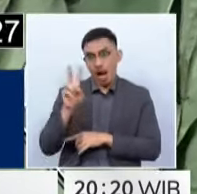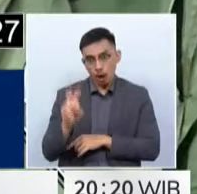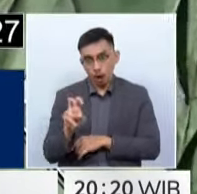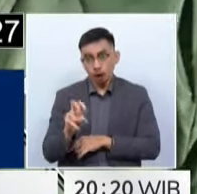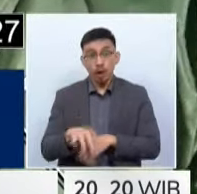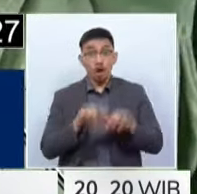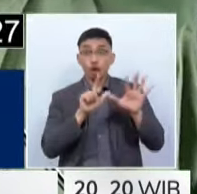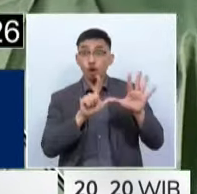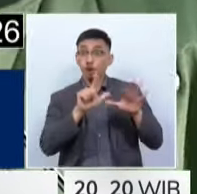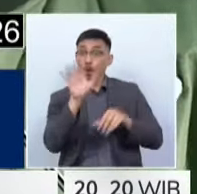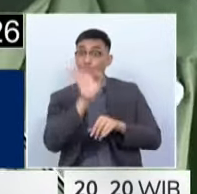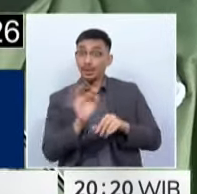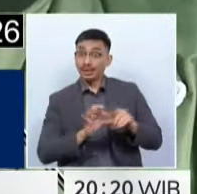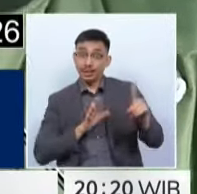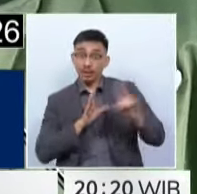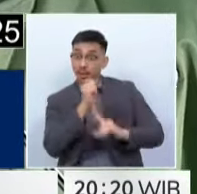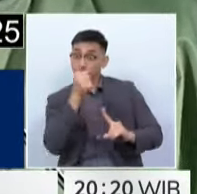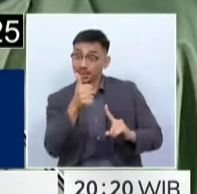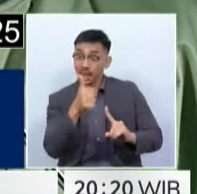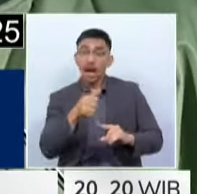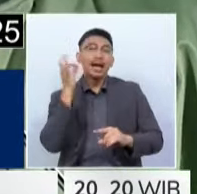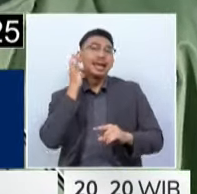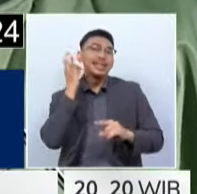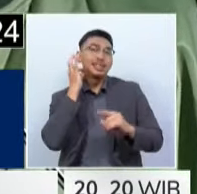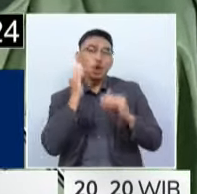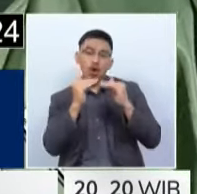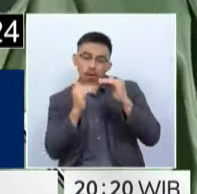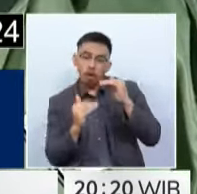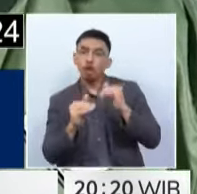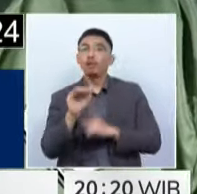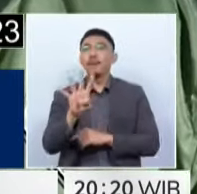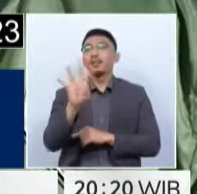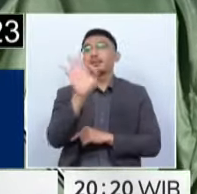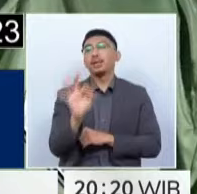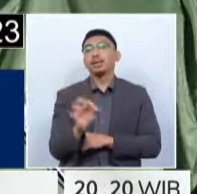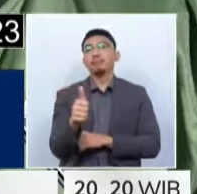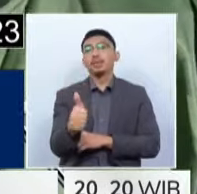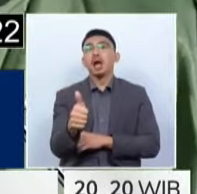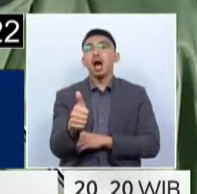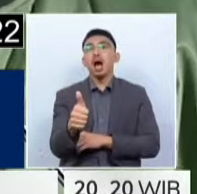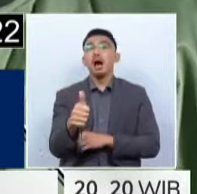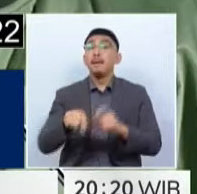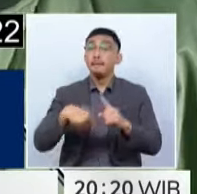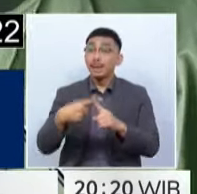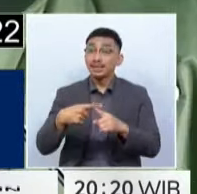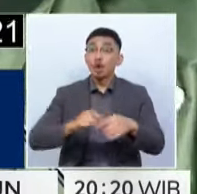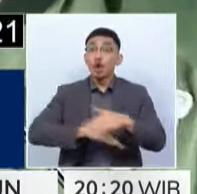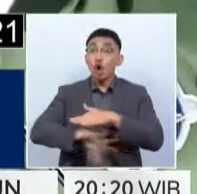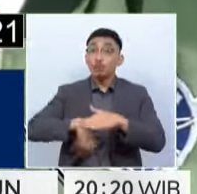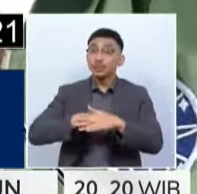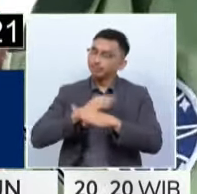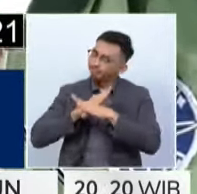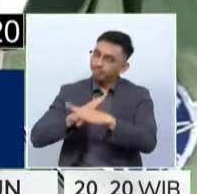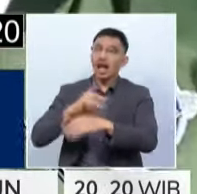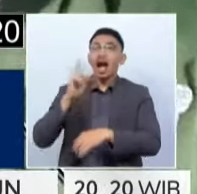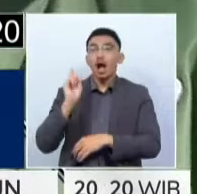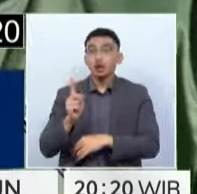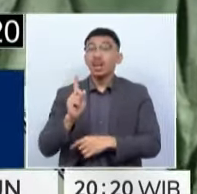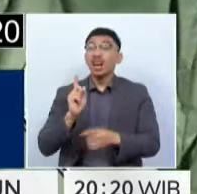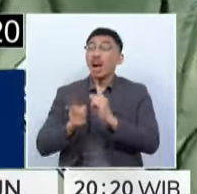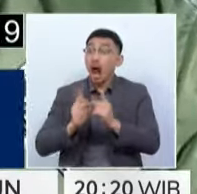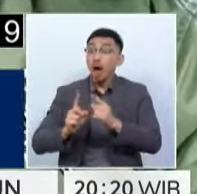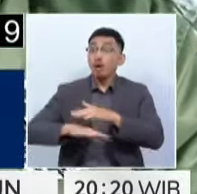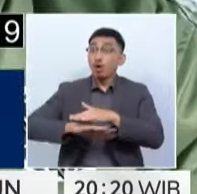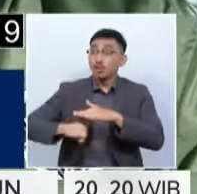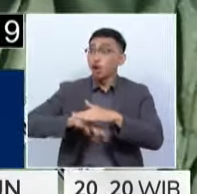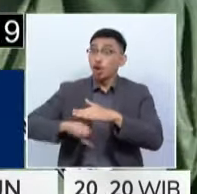kemudian mesti betul-betul anti korupsi kalau itu tidak dilakukan maka tidak akan tumbuh ekonomi yang ada di tempat kita